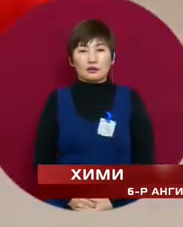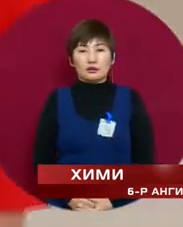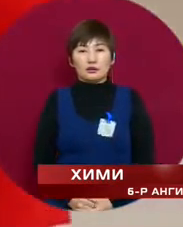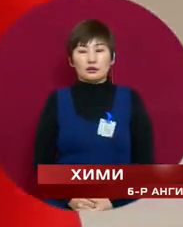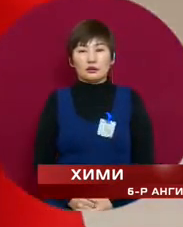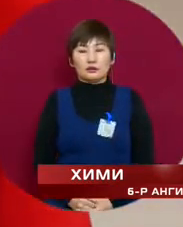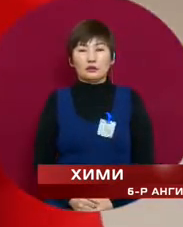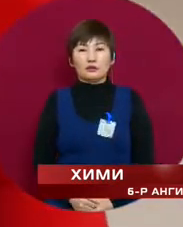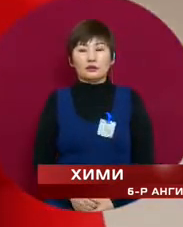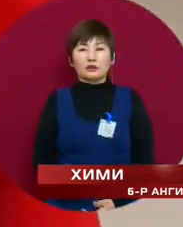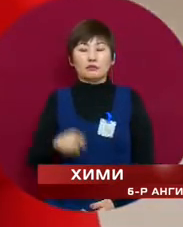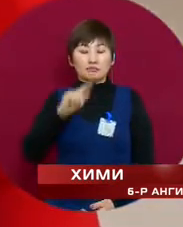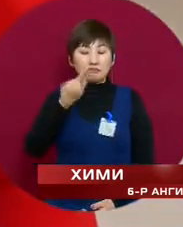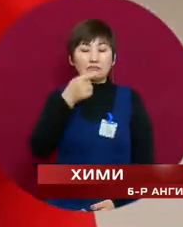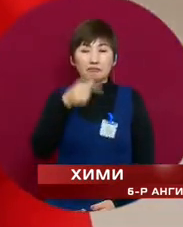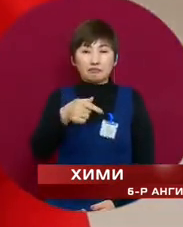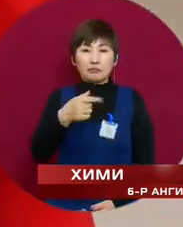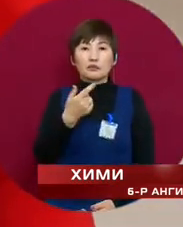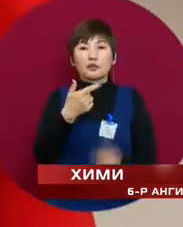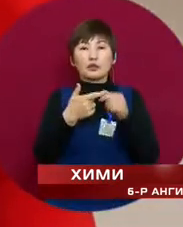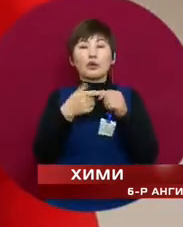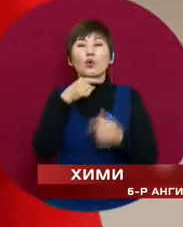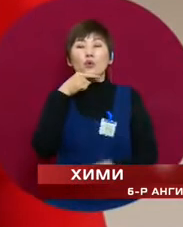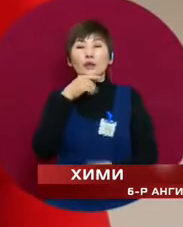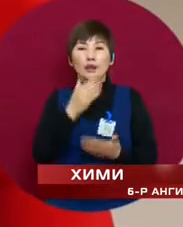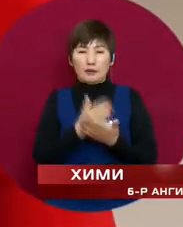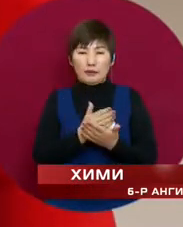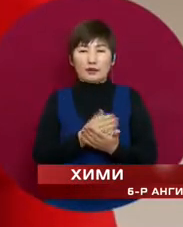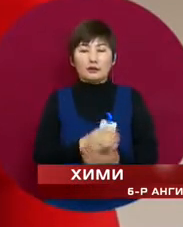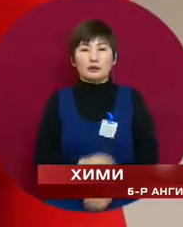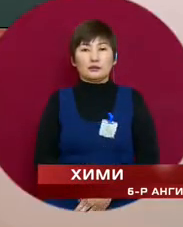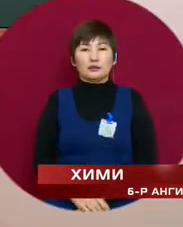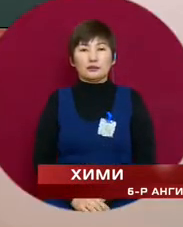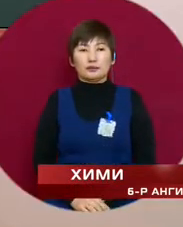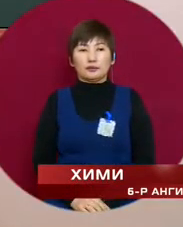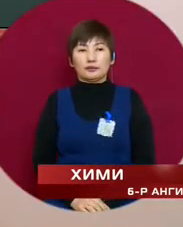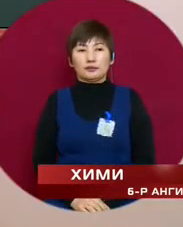За хүчлийн усмалт универсал илрүүлэгч дүрхэд улаан өнгөтэй буюу хүчлэг орчинтой байна.